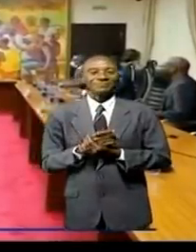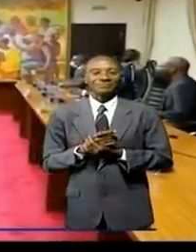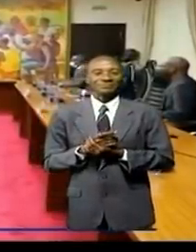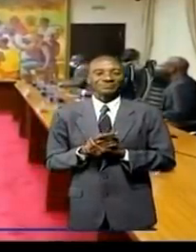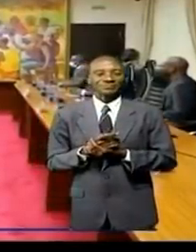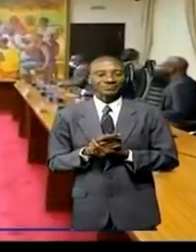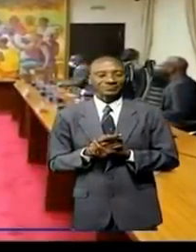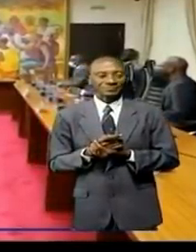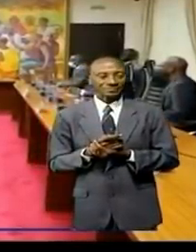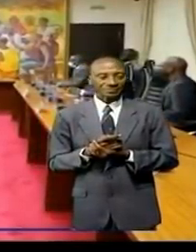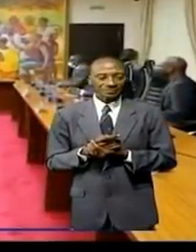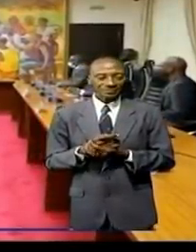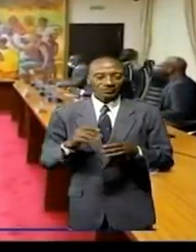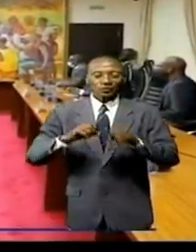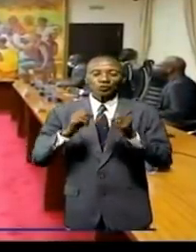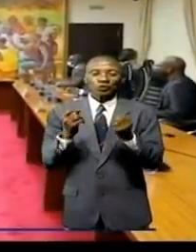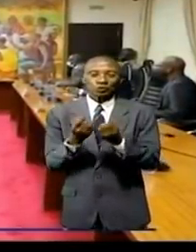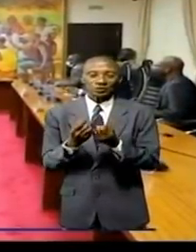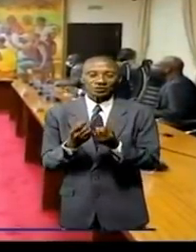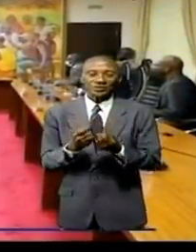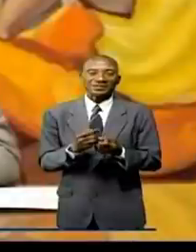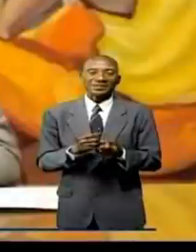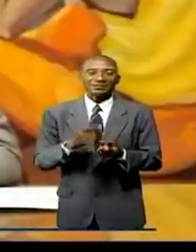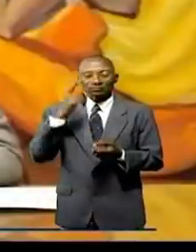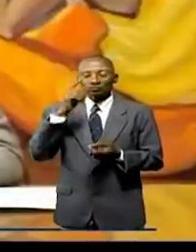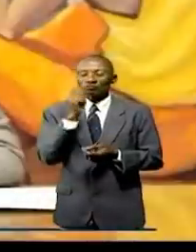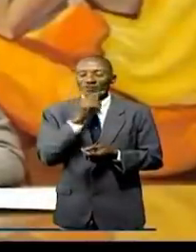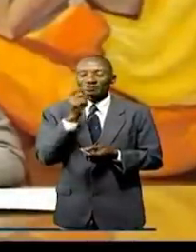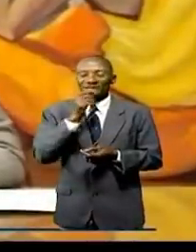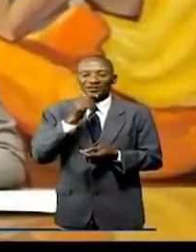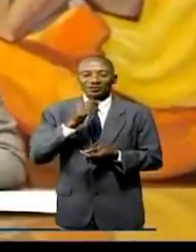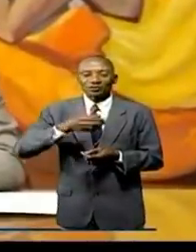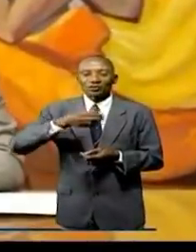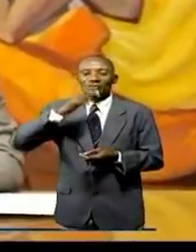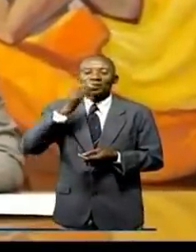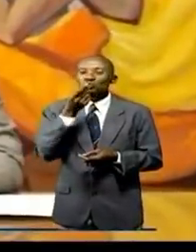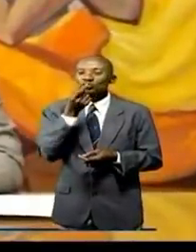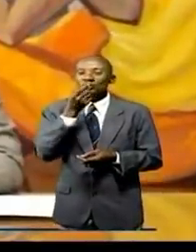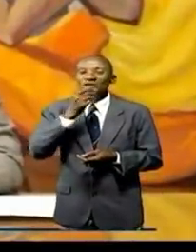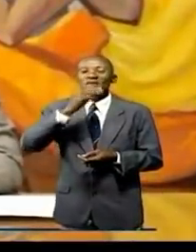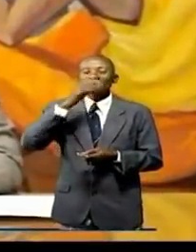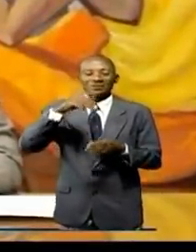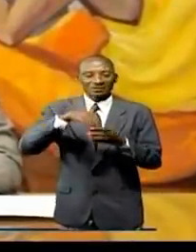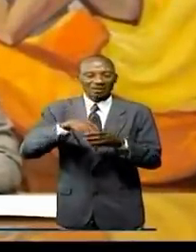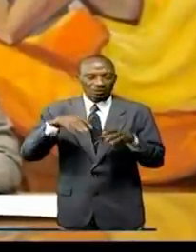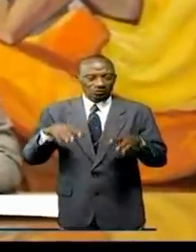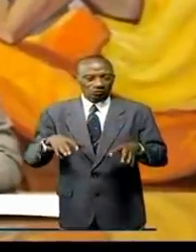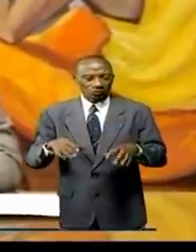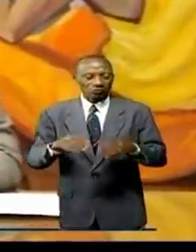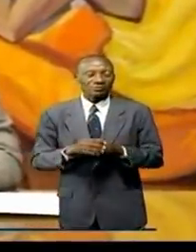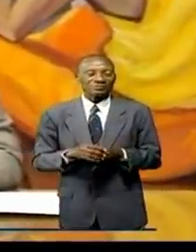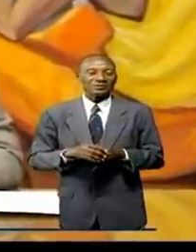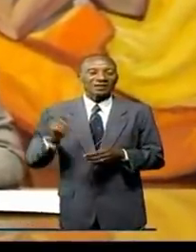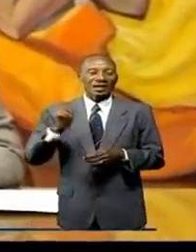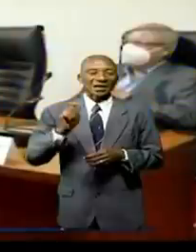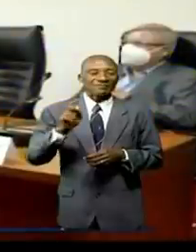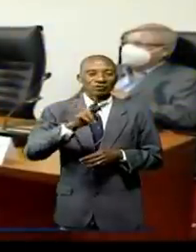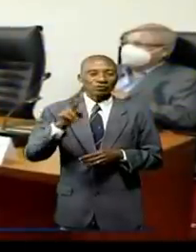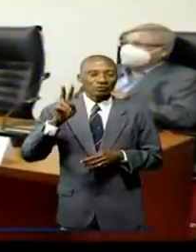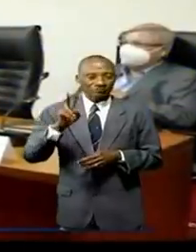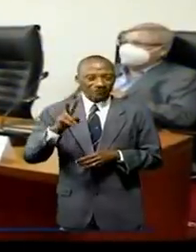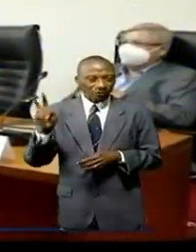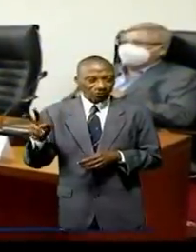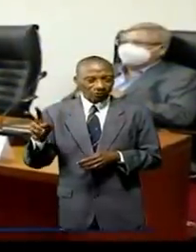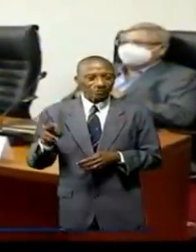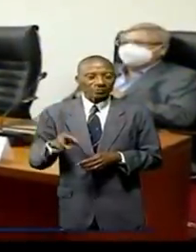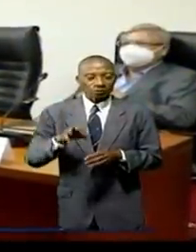L'usine de fabrication de la boisson sucrée Pepsi, de nouveau en République démocratique du Congo, le mois d'avril 2022 a été choisi